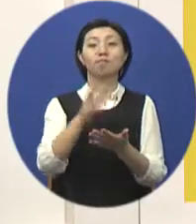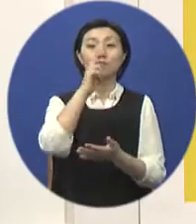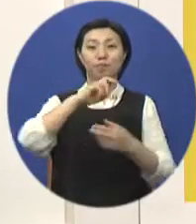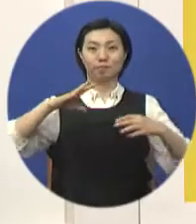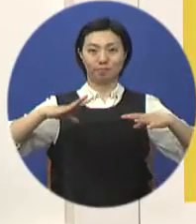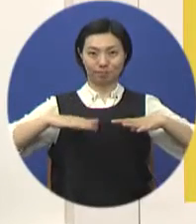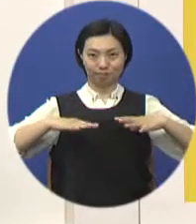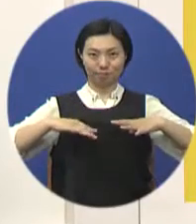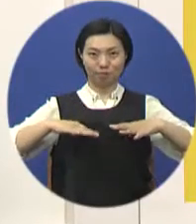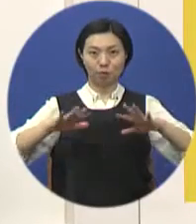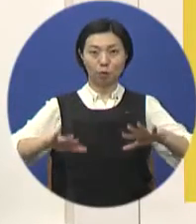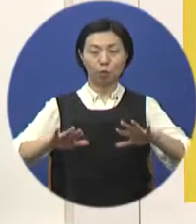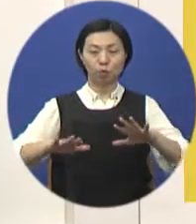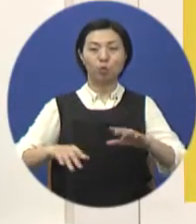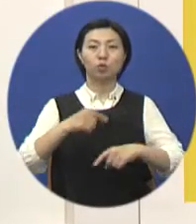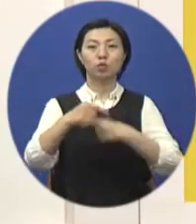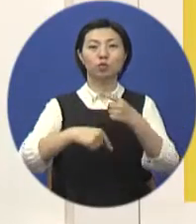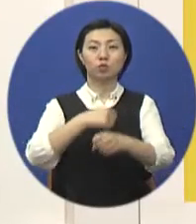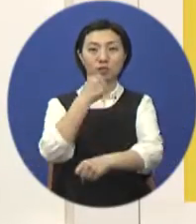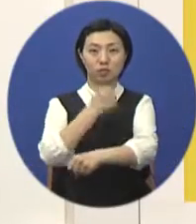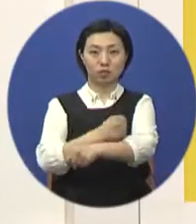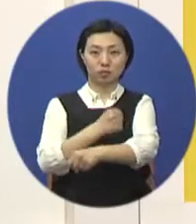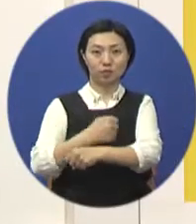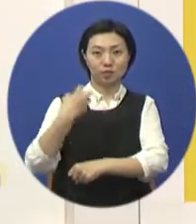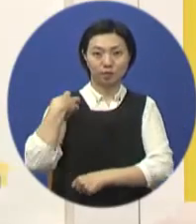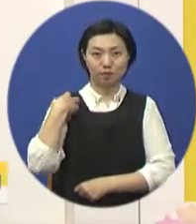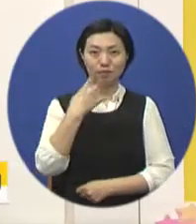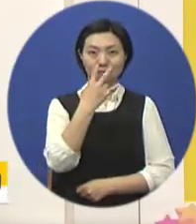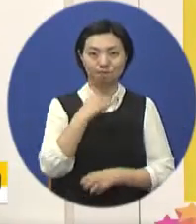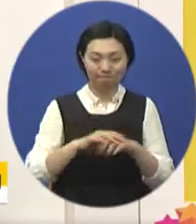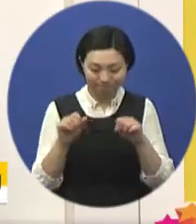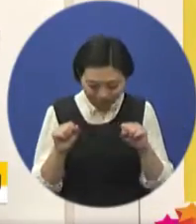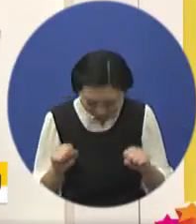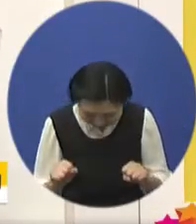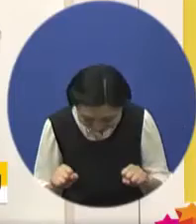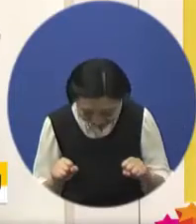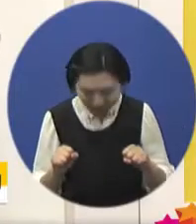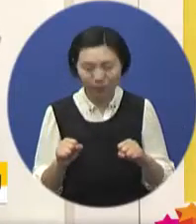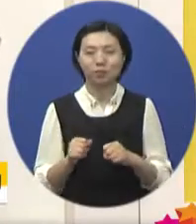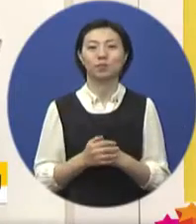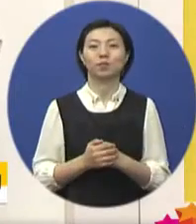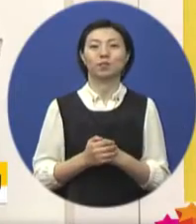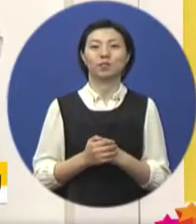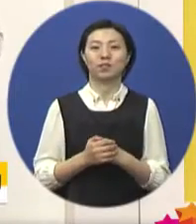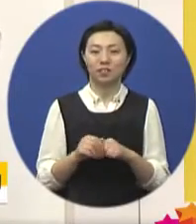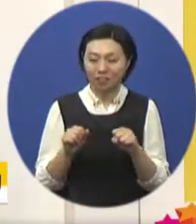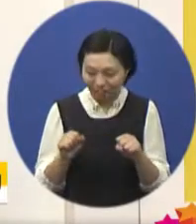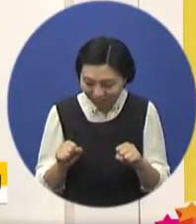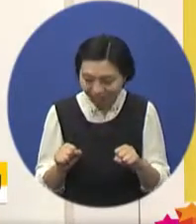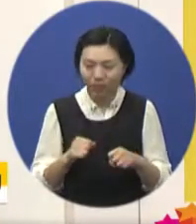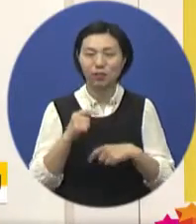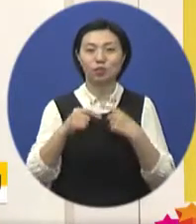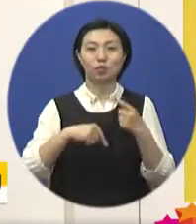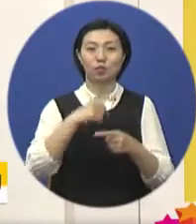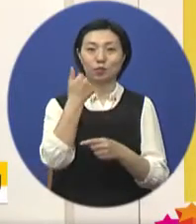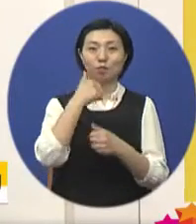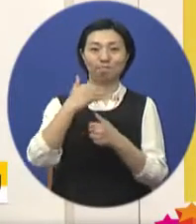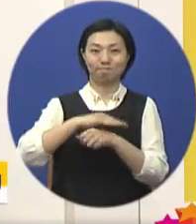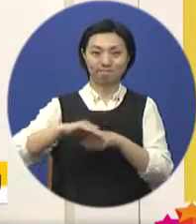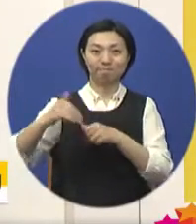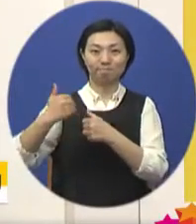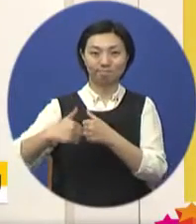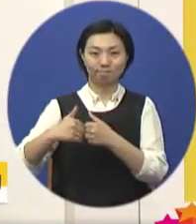또 어김없이 수고를 함께 해주실 박미애 선생님 오셨습니다. 네, 안녕하세요. 네,